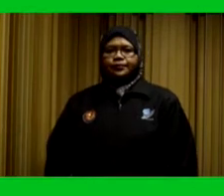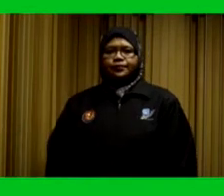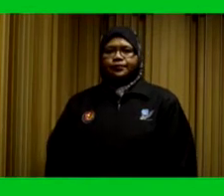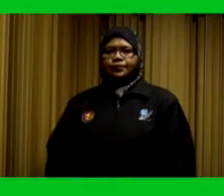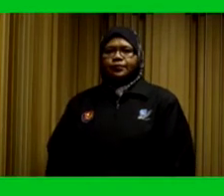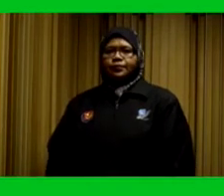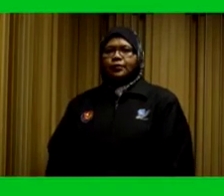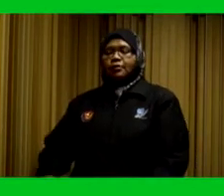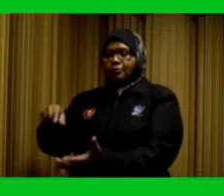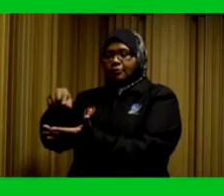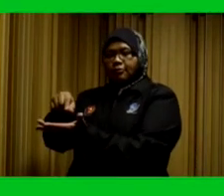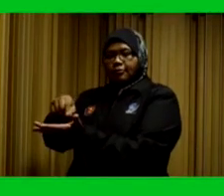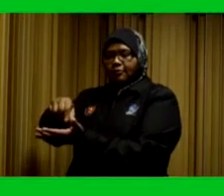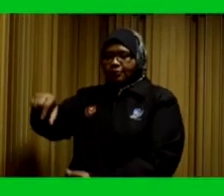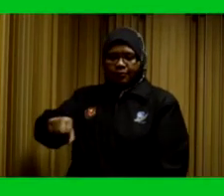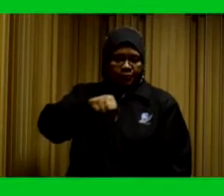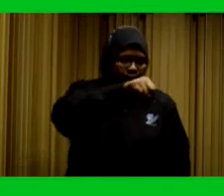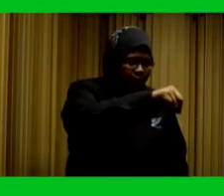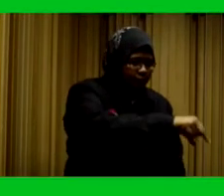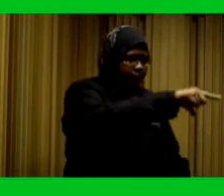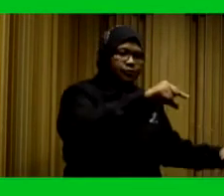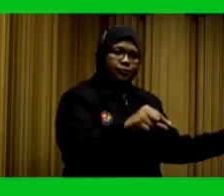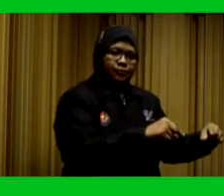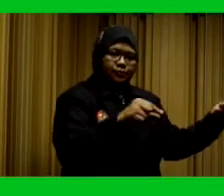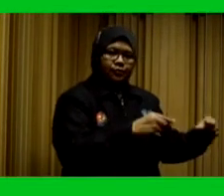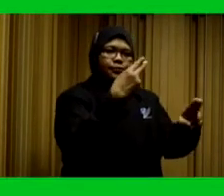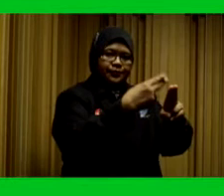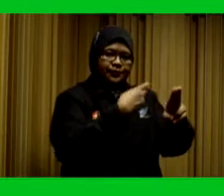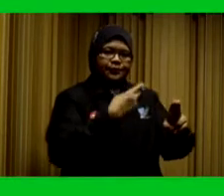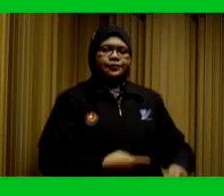gorengkan ayam tersebut sehingga separuh masak.